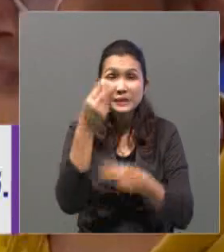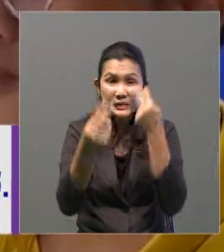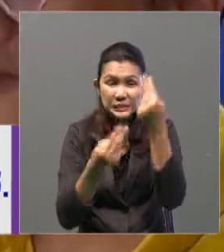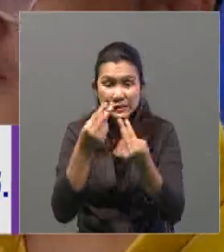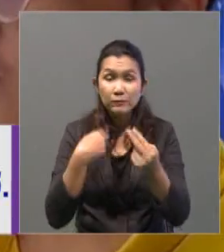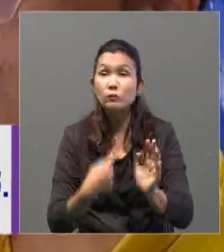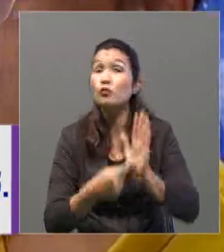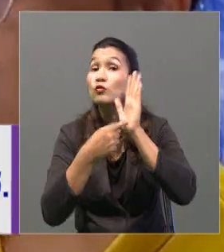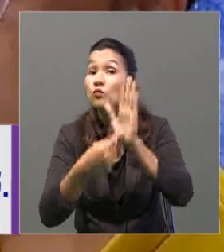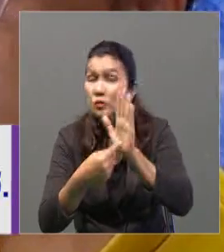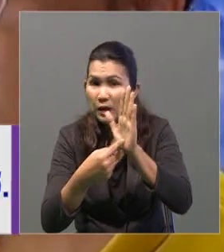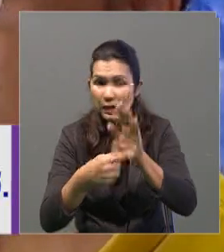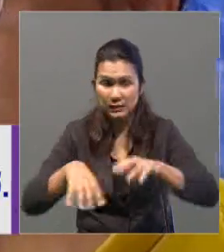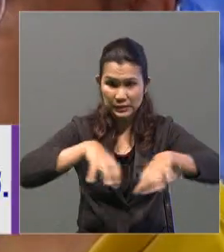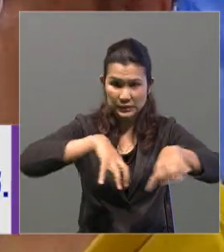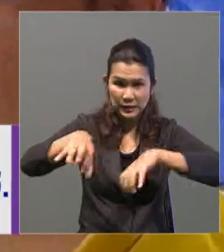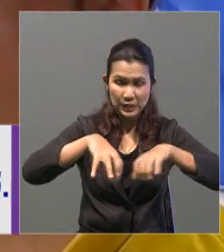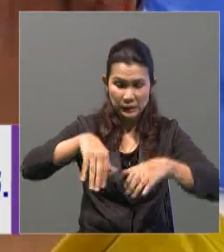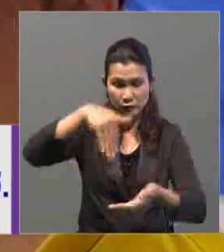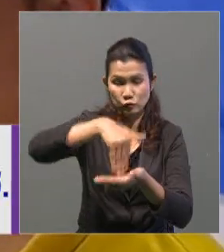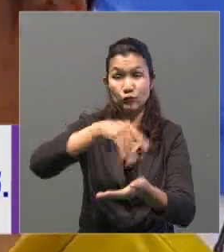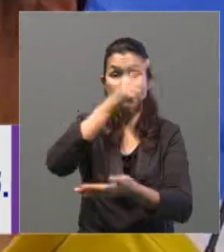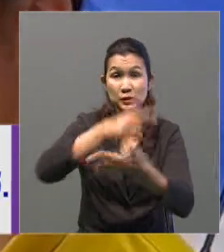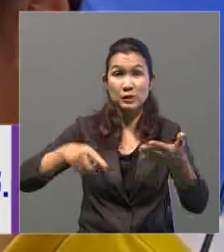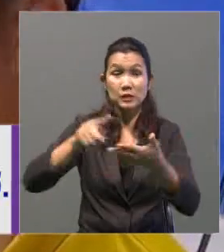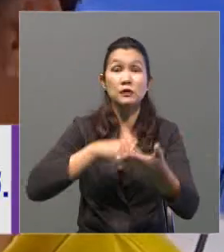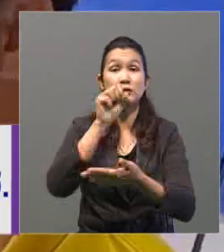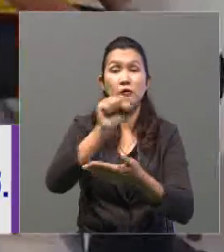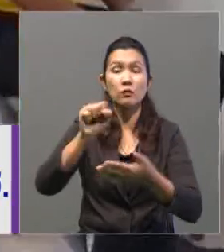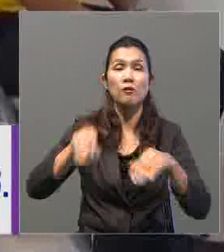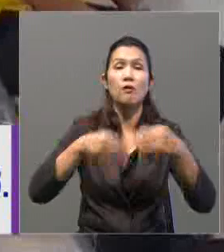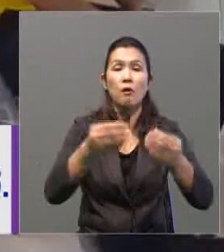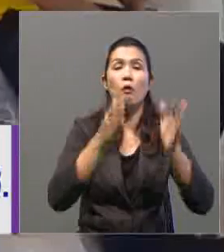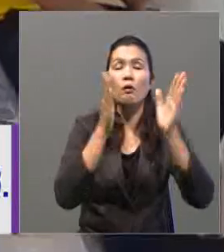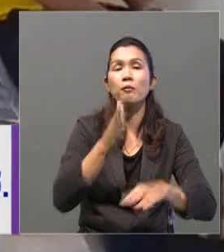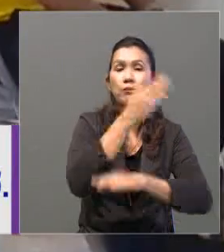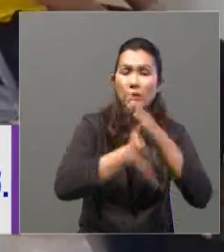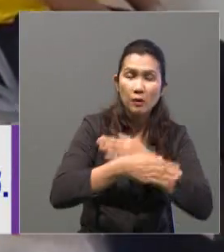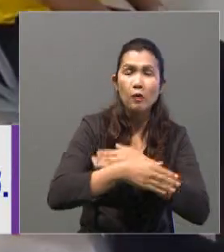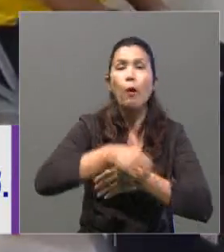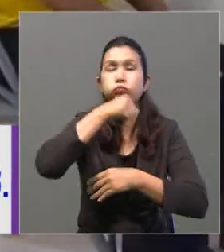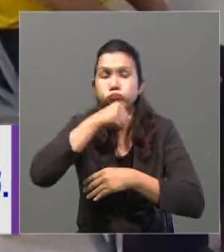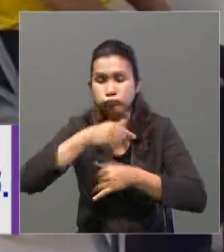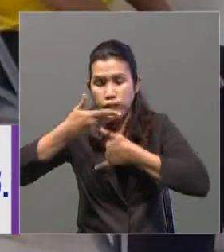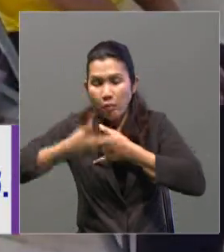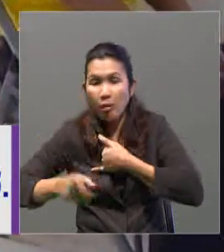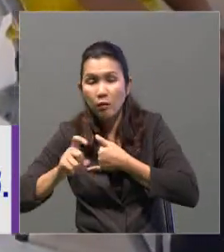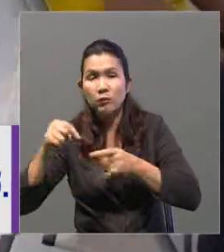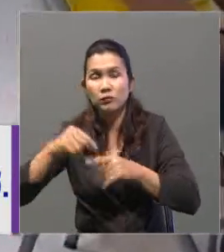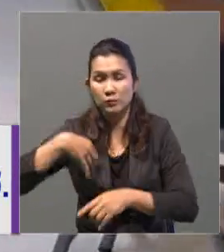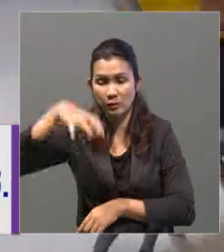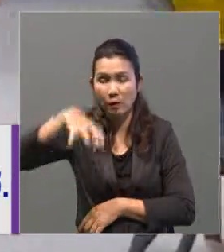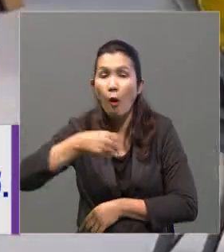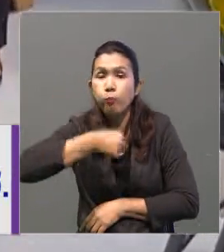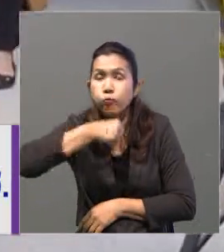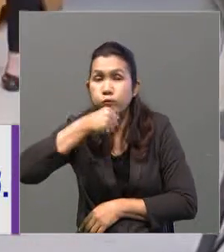สาธิตการจัดตั้งหน่วยเลือกตั้งส.สครับเพื่ออำนวยความสะดวกให้กับผู้พิการทุกมลภาพและผู้สูงอายุที่สถานสงเคราะห์บ้าน